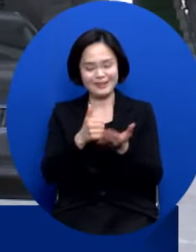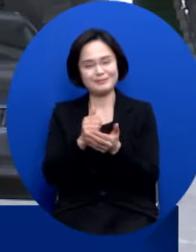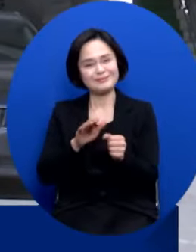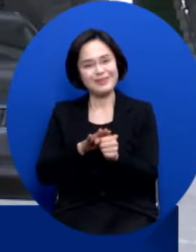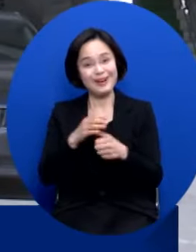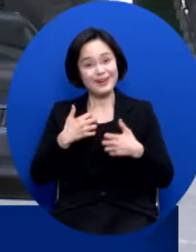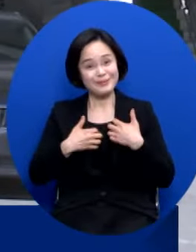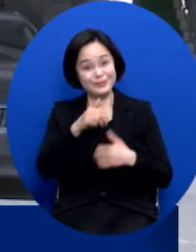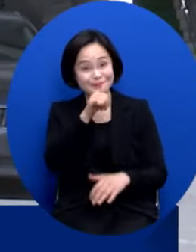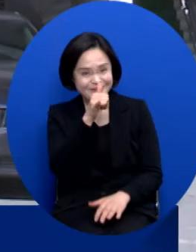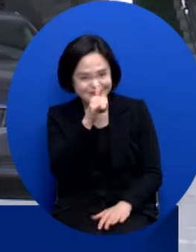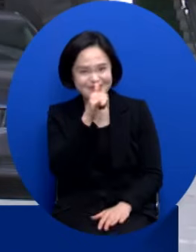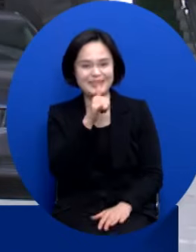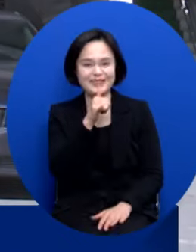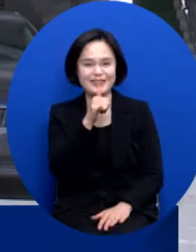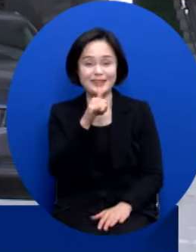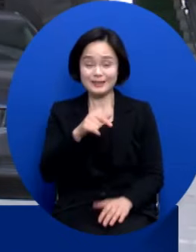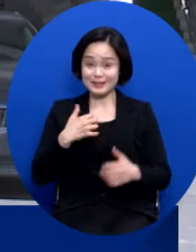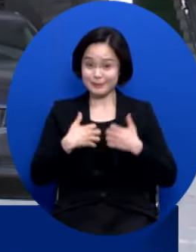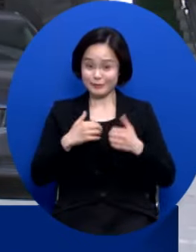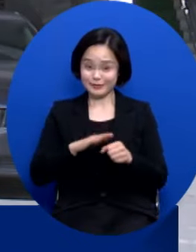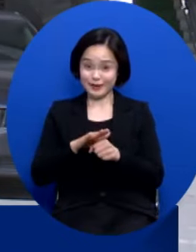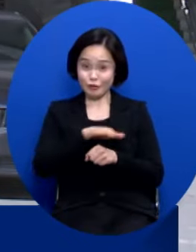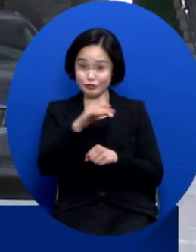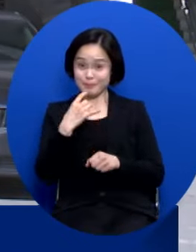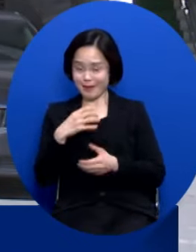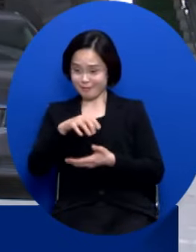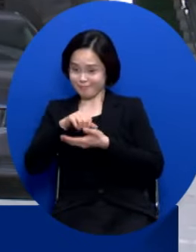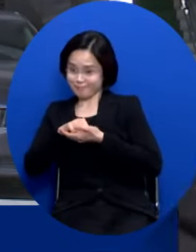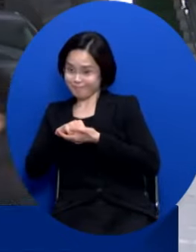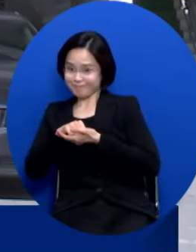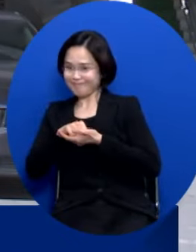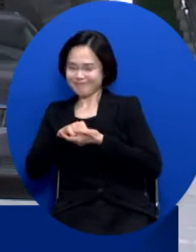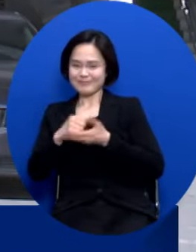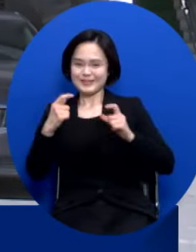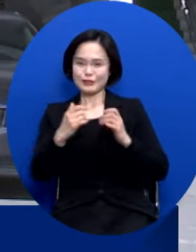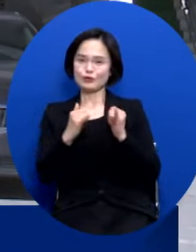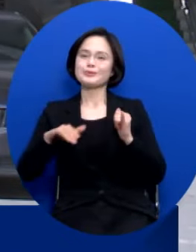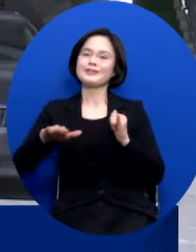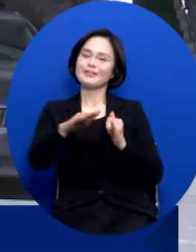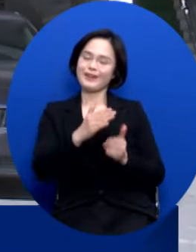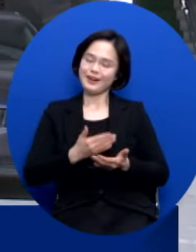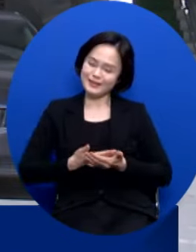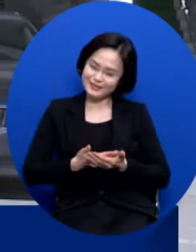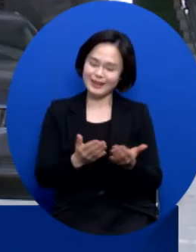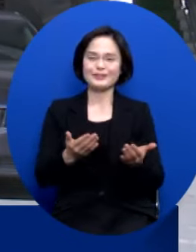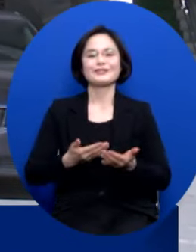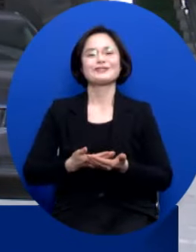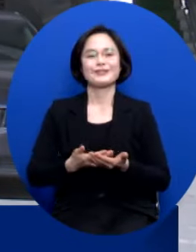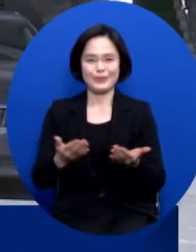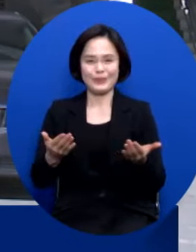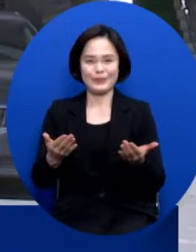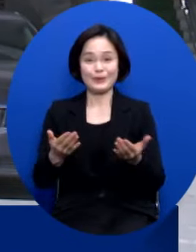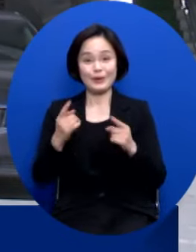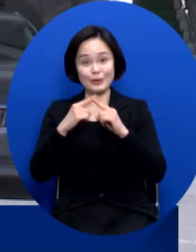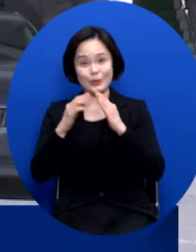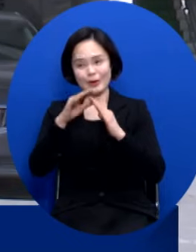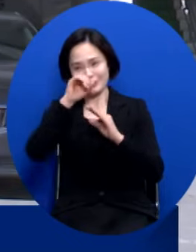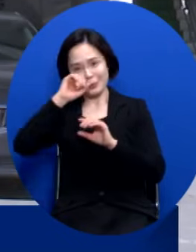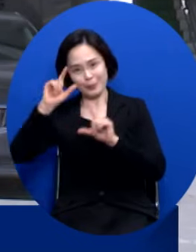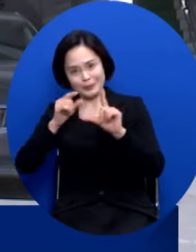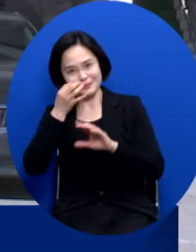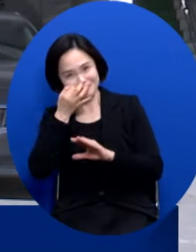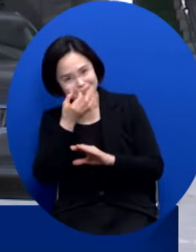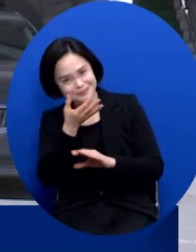이 기쁨과 사랑을 우리만 누릴 것이 아니라 지역에 있는 주민들과 함께 나누고 그분들에게 교회의 좋은 이미지를